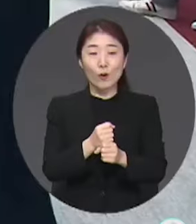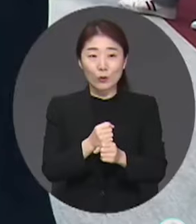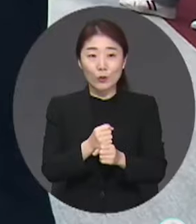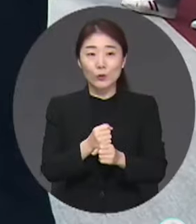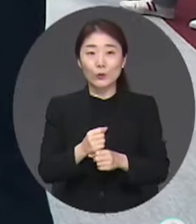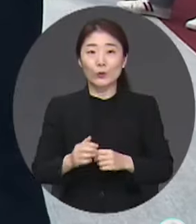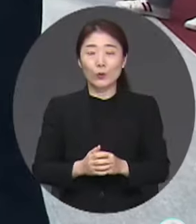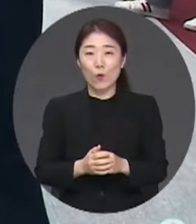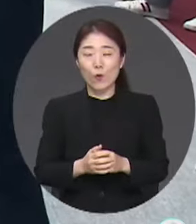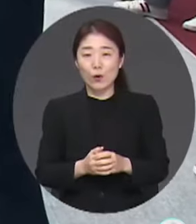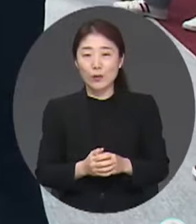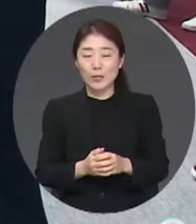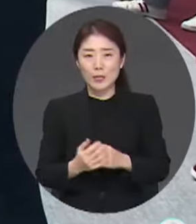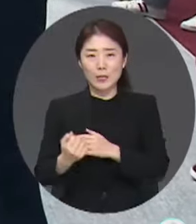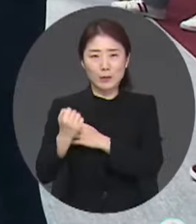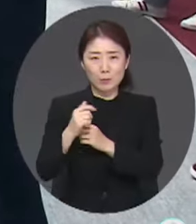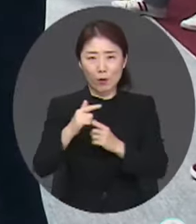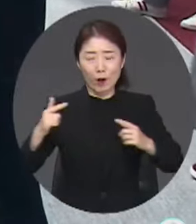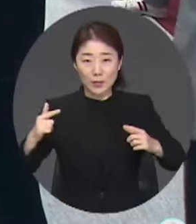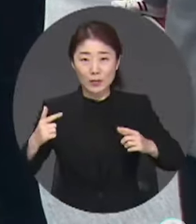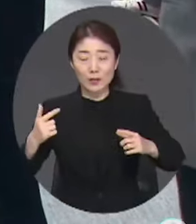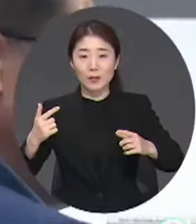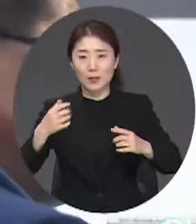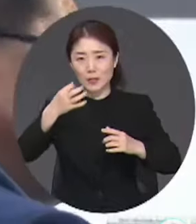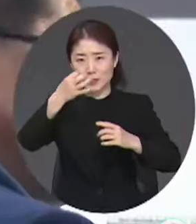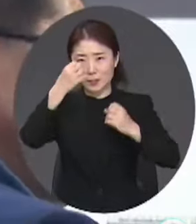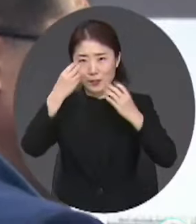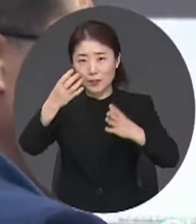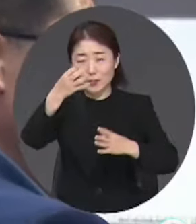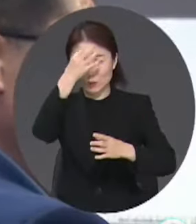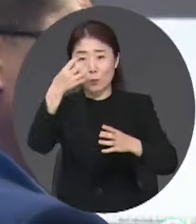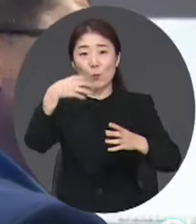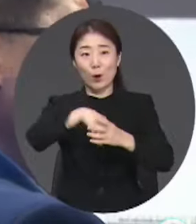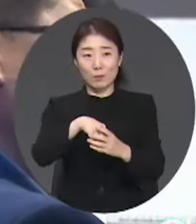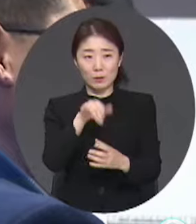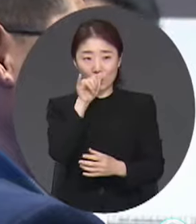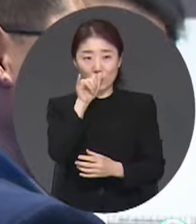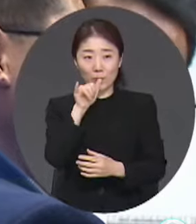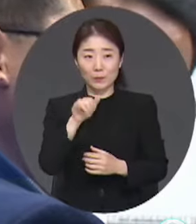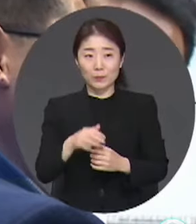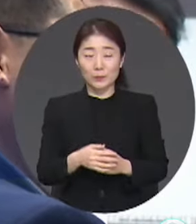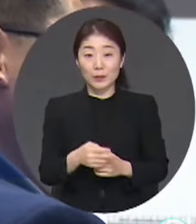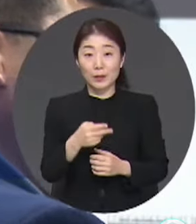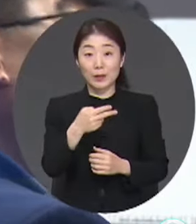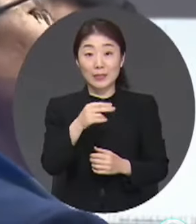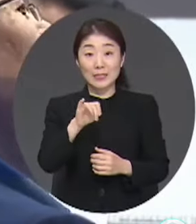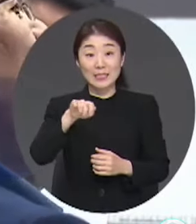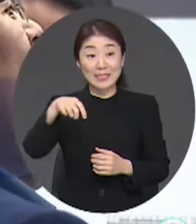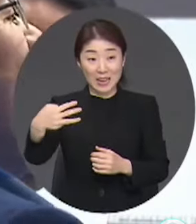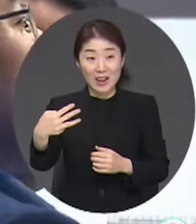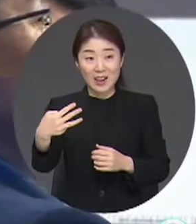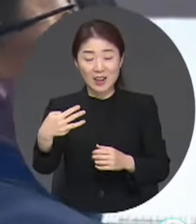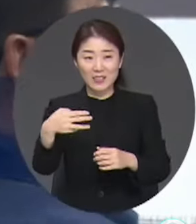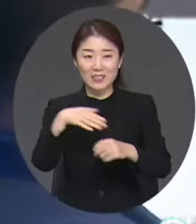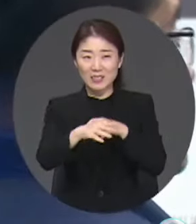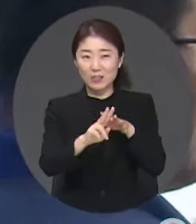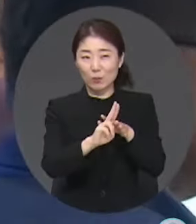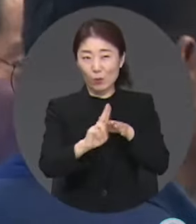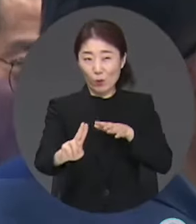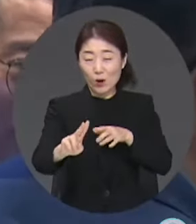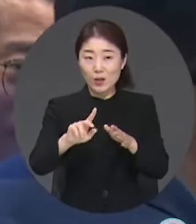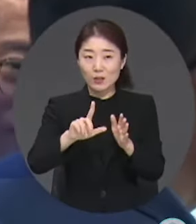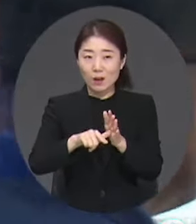극대화할 수 있는 연료 전지 체계 등을 갖췄습니다. 디젤 잠수함으로서는 최장의 잠항 시간을 보유하고